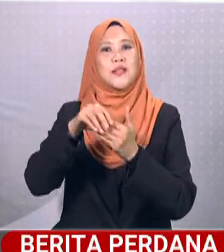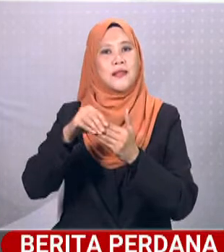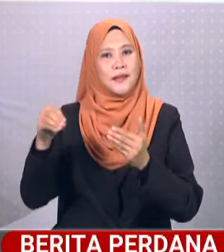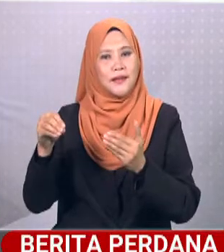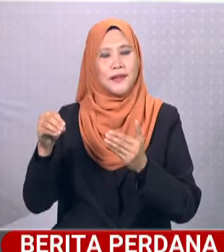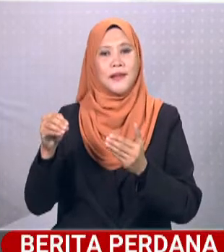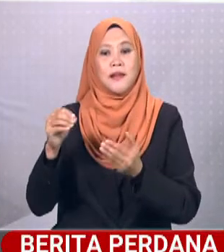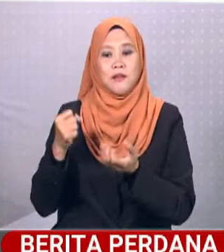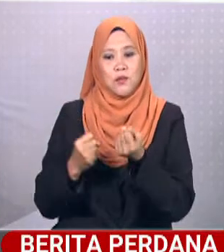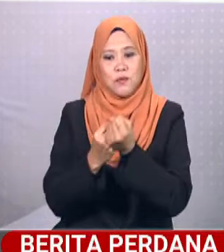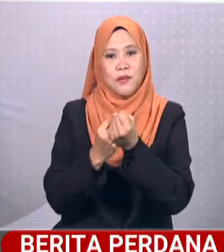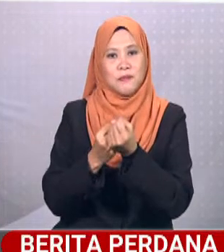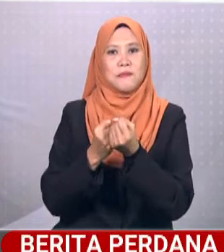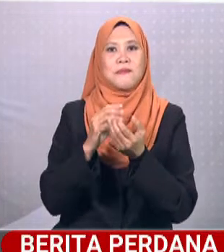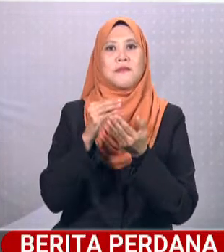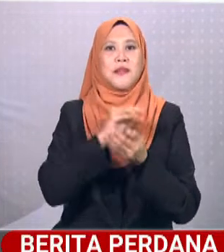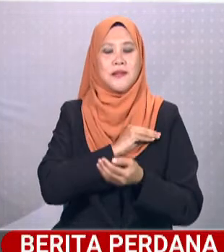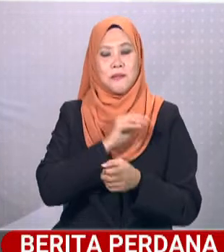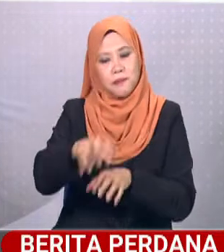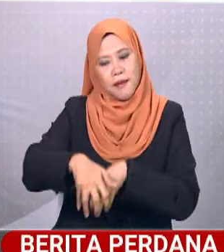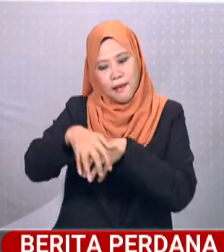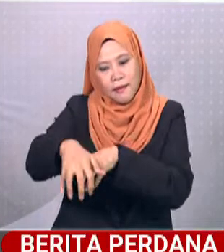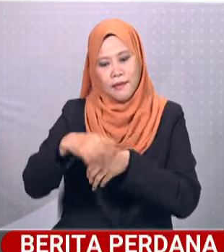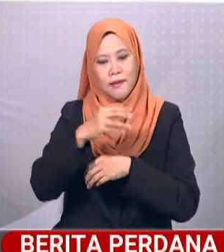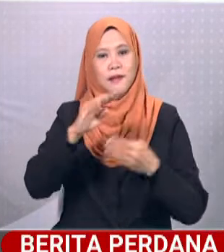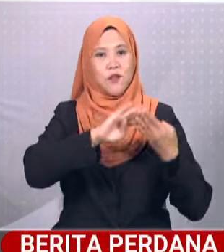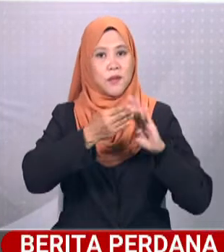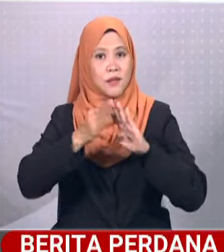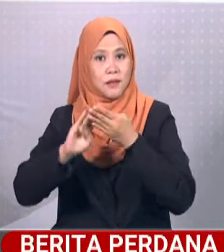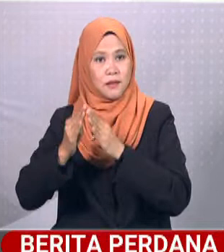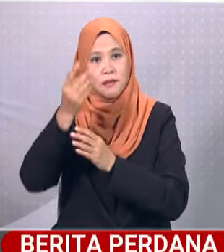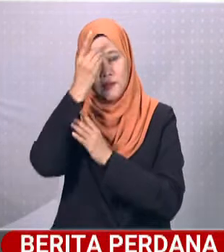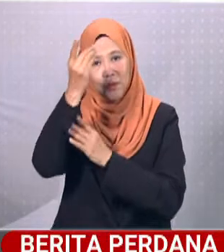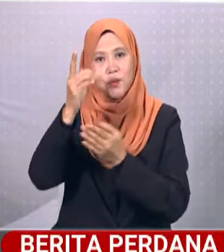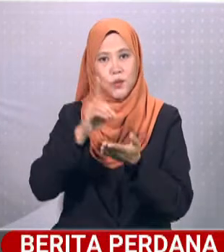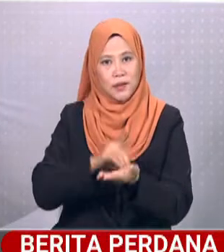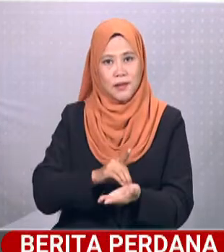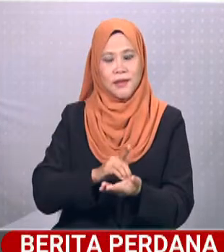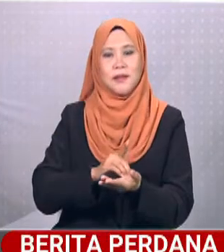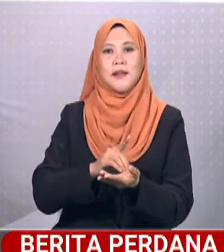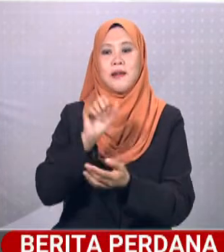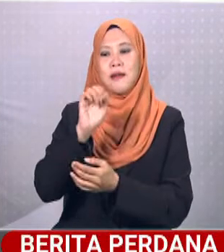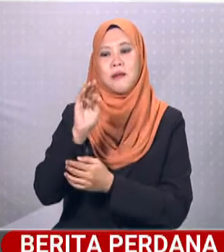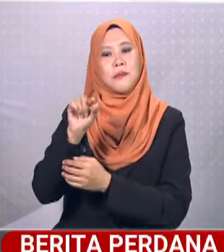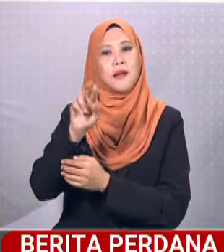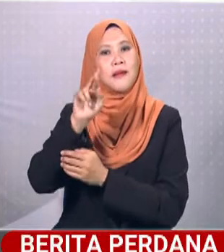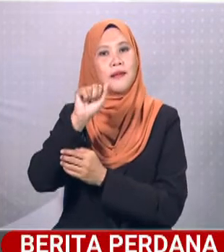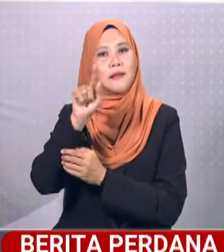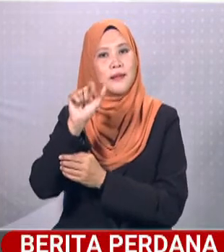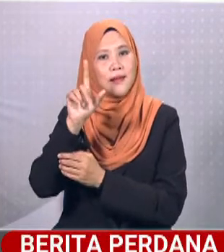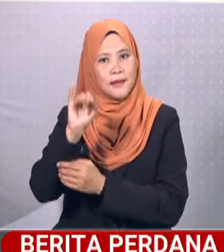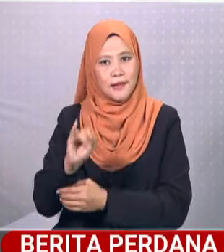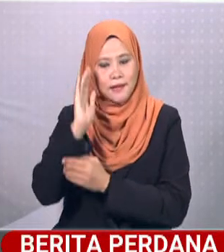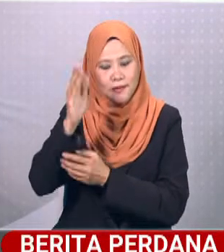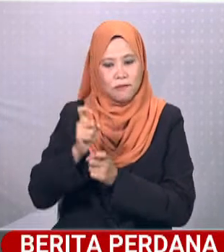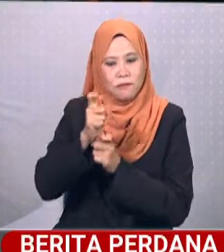sumbangan diserahkan kepada Menteri Perusahaan Peladangan dan Komuniti Datuk Dr. Muhammad Khairuddin Ahmad Razali dan akan